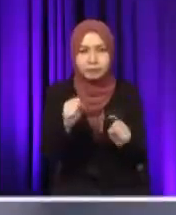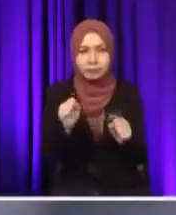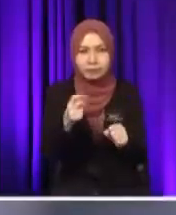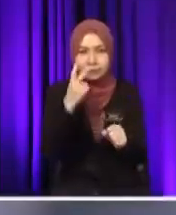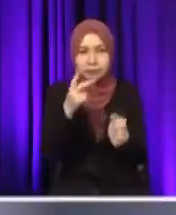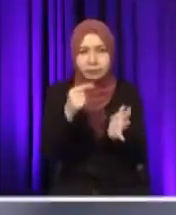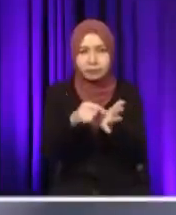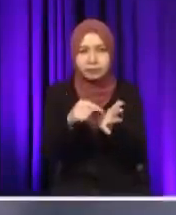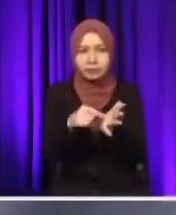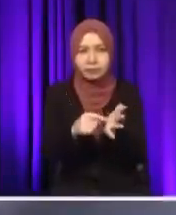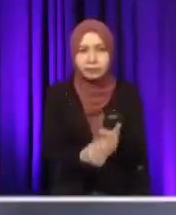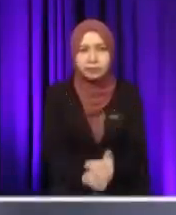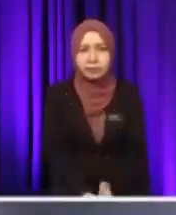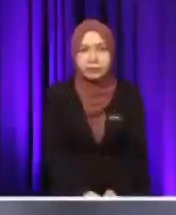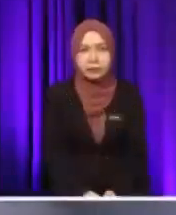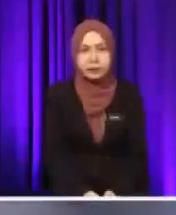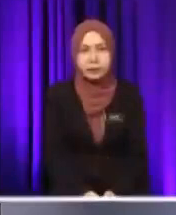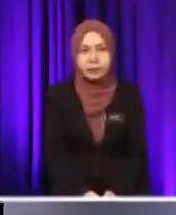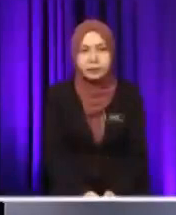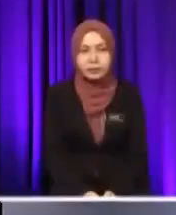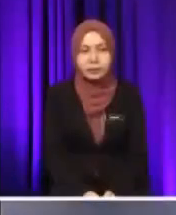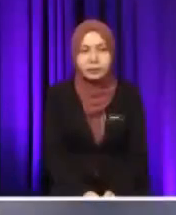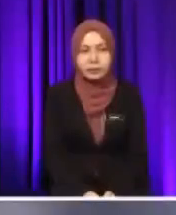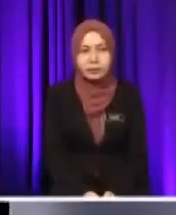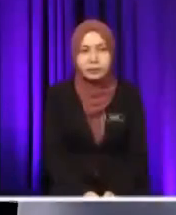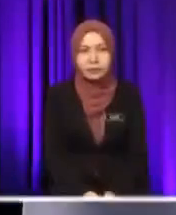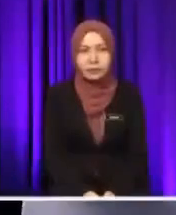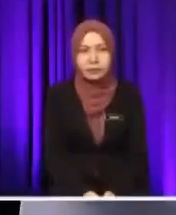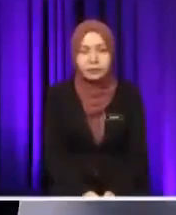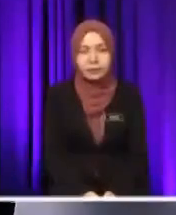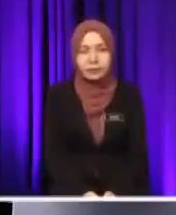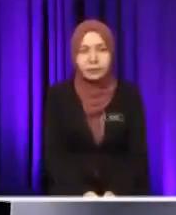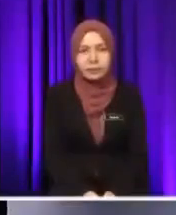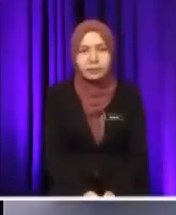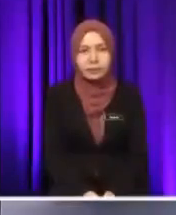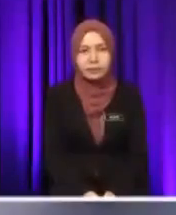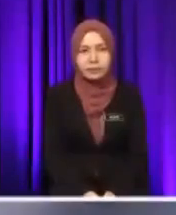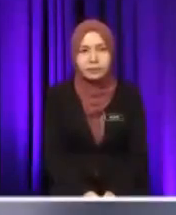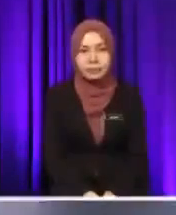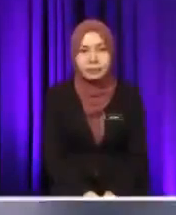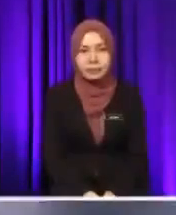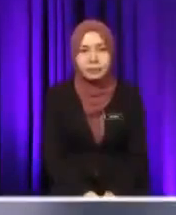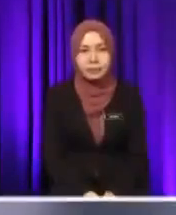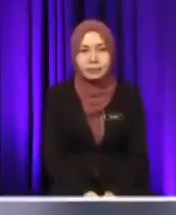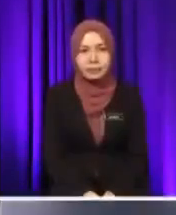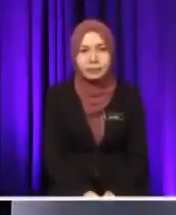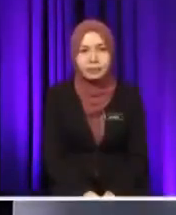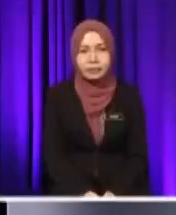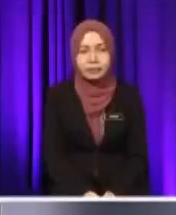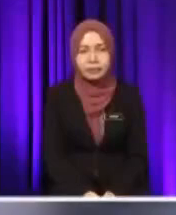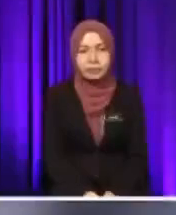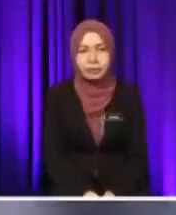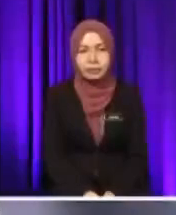kan? Lawa dah. Okey. So, boleh buka. Boleh buka sarung tangan dulu dan boleh